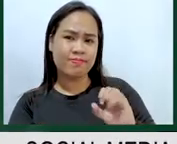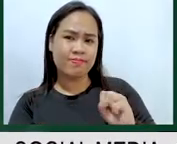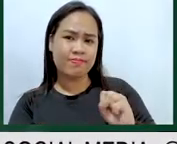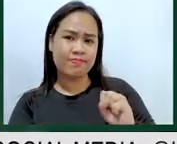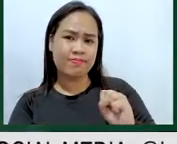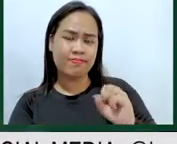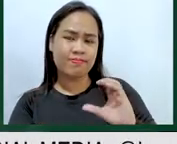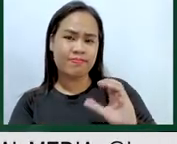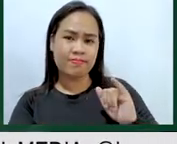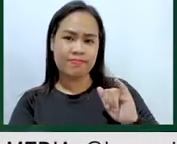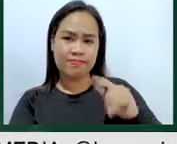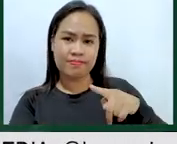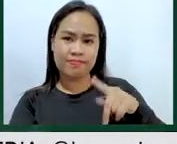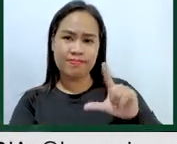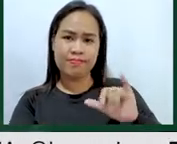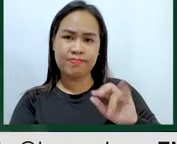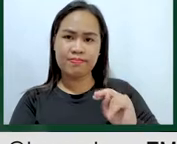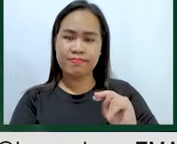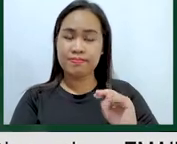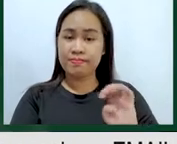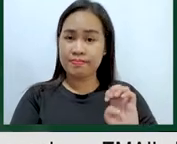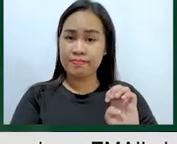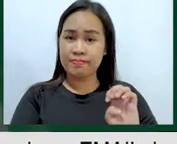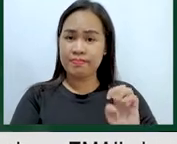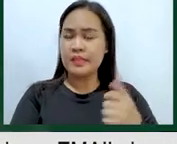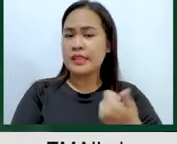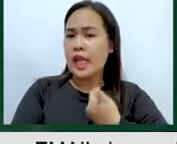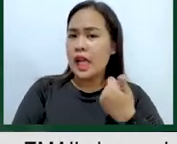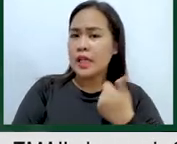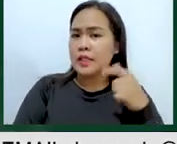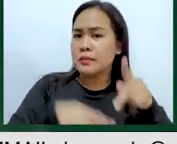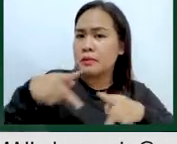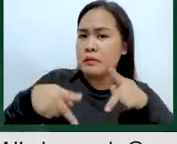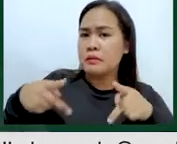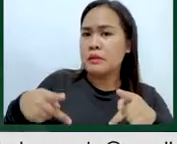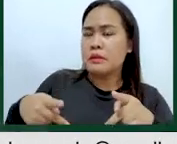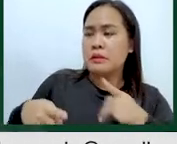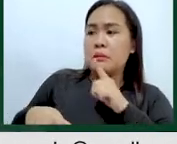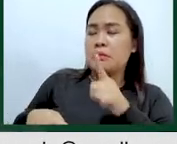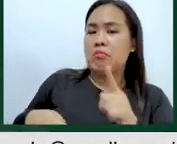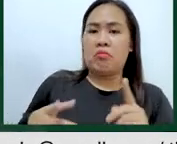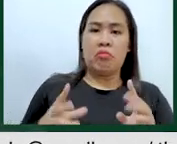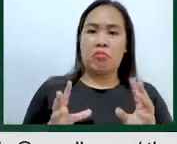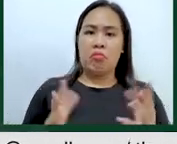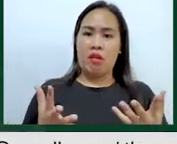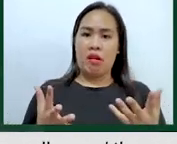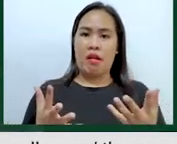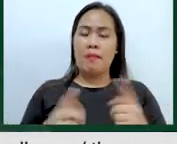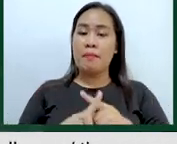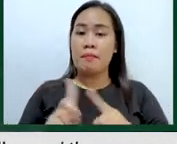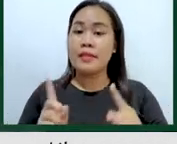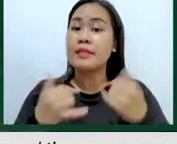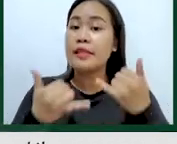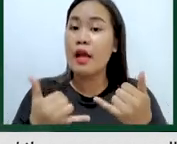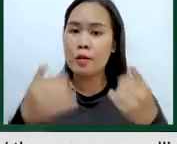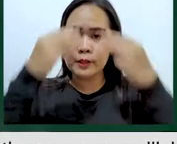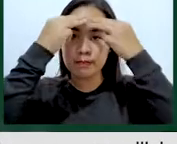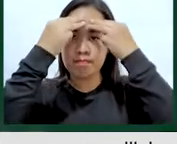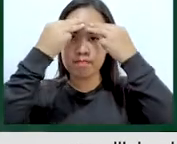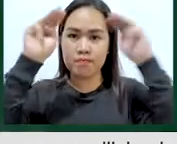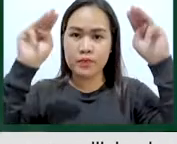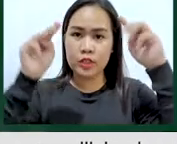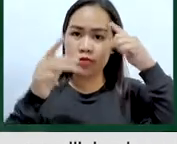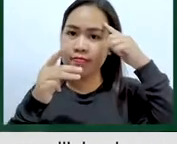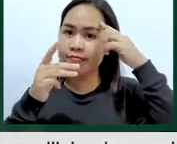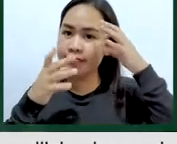nagpa siya ang mga mayors na sige, isara na muna natin ang mga sementeryo nitong darating na undas, no, dahil nga yung crowd